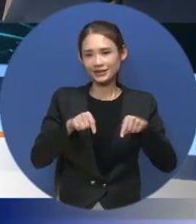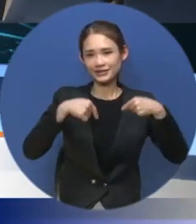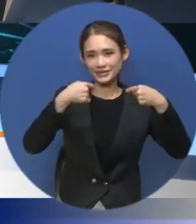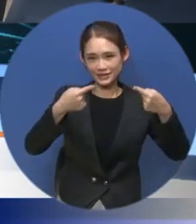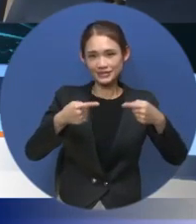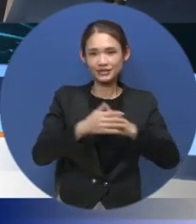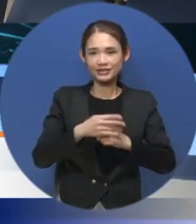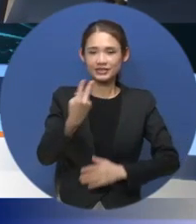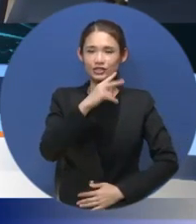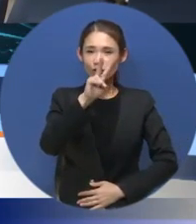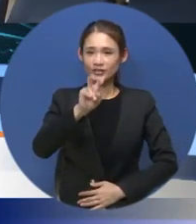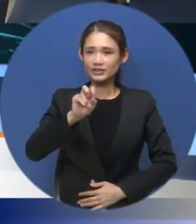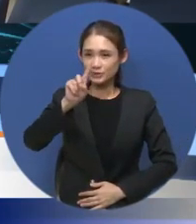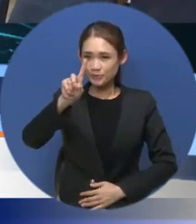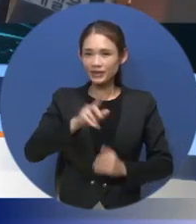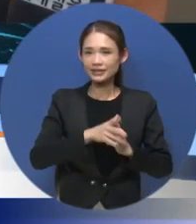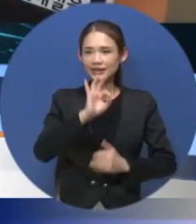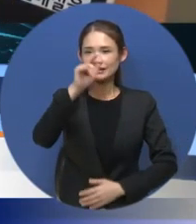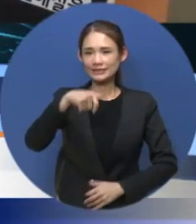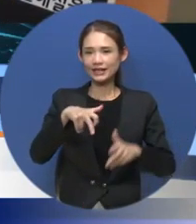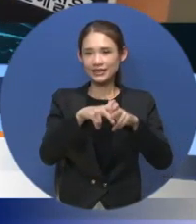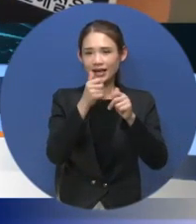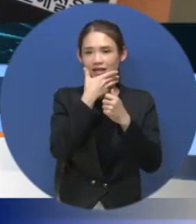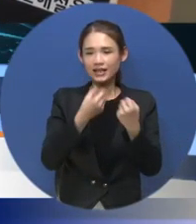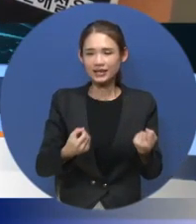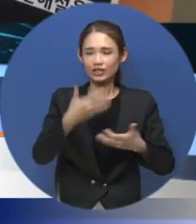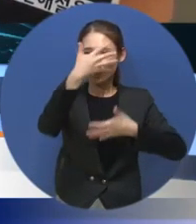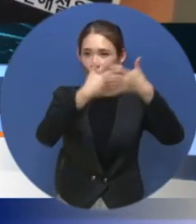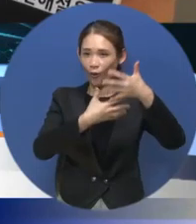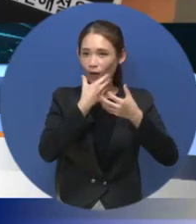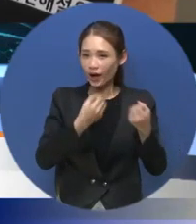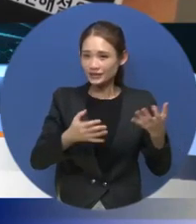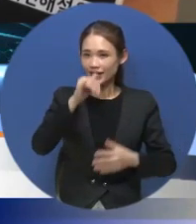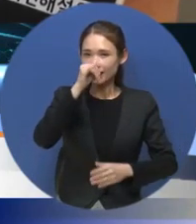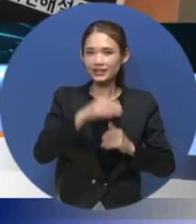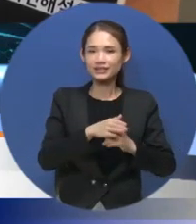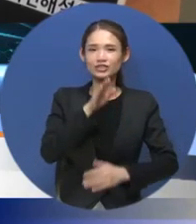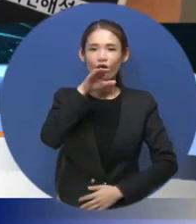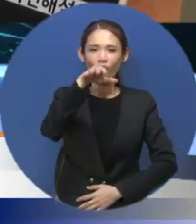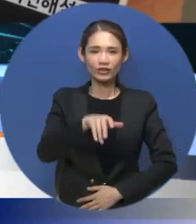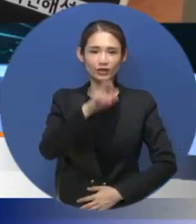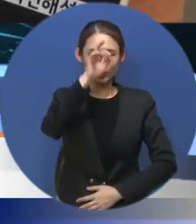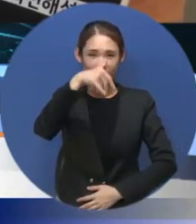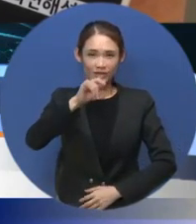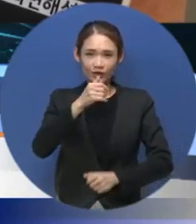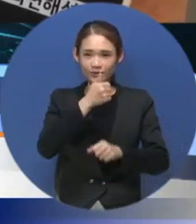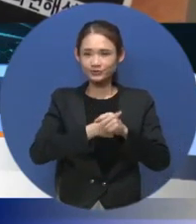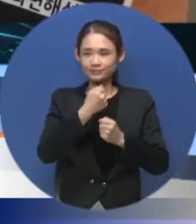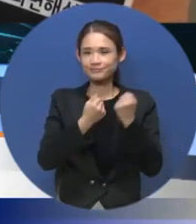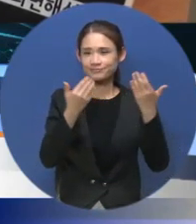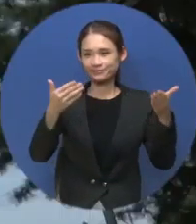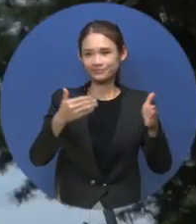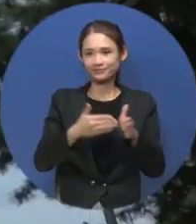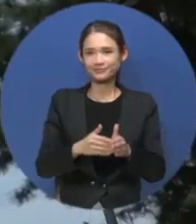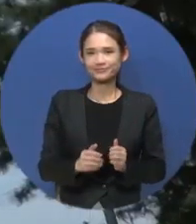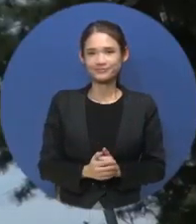한편 도쿄 패럴림픽을 향한 굳은 의지를 전했습니다. 복지TV 뉴스 박성용입니다.